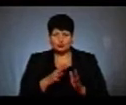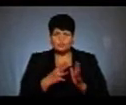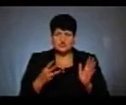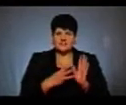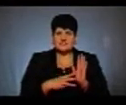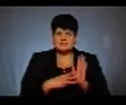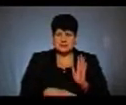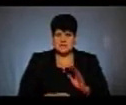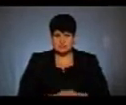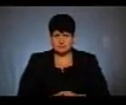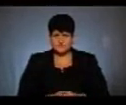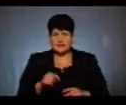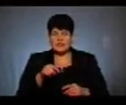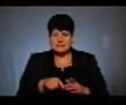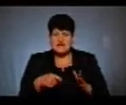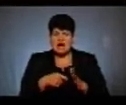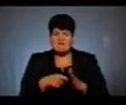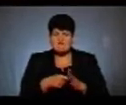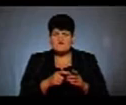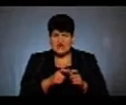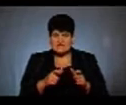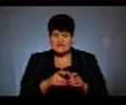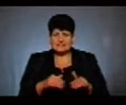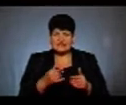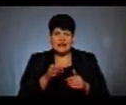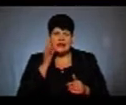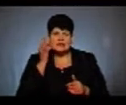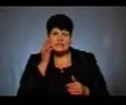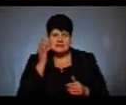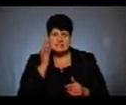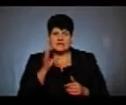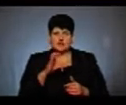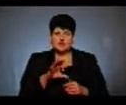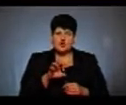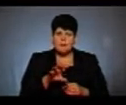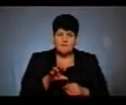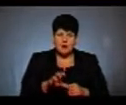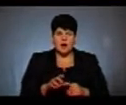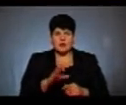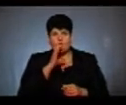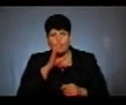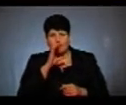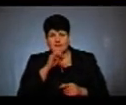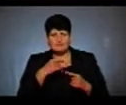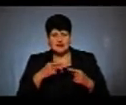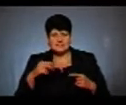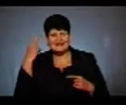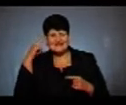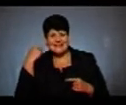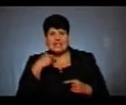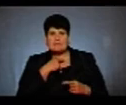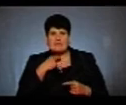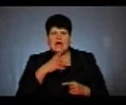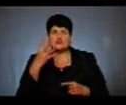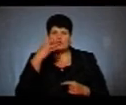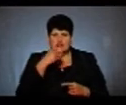80. Ця вакцина в основному призначена для лисиць, єнотовидних собак, вовків та інших диких м'ясоїдних тварин.